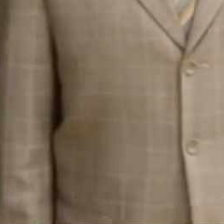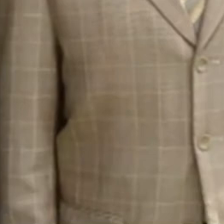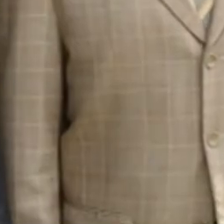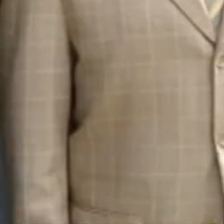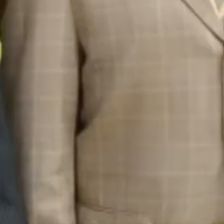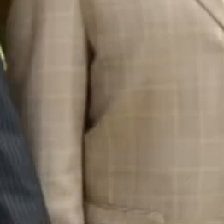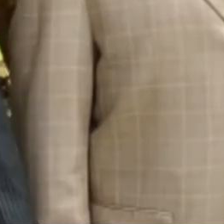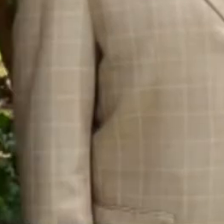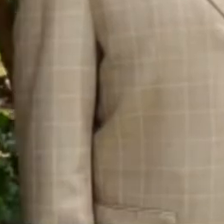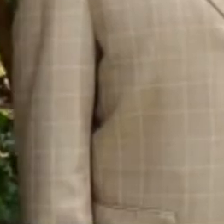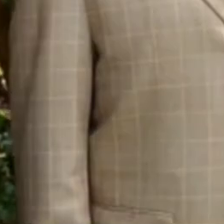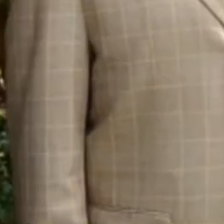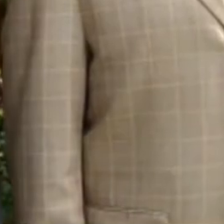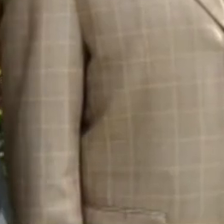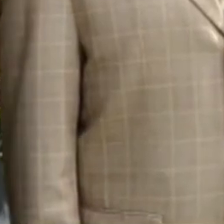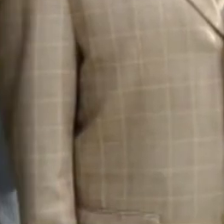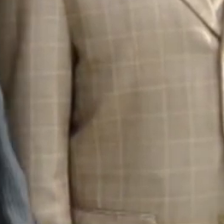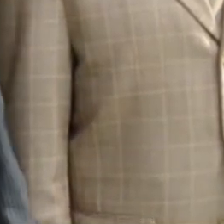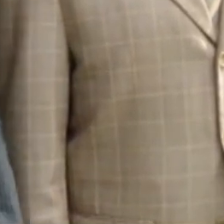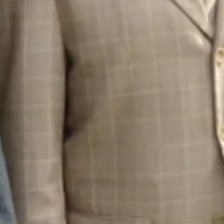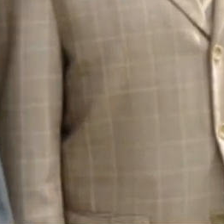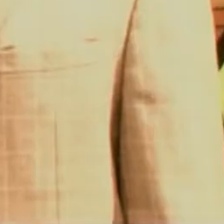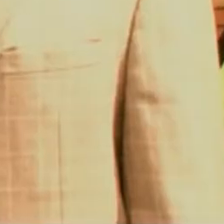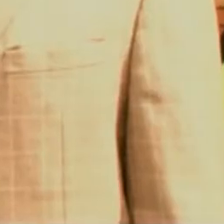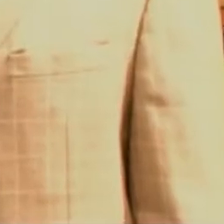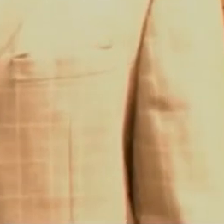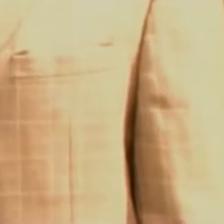Ngatibate basa rake kuti rinozopera.